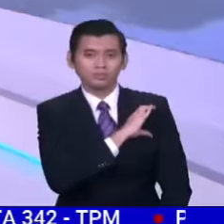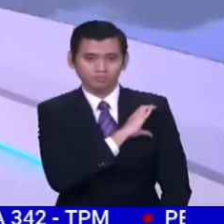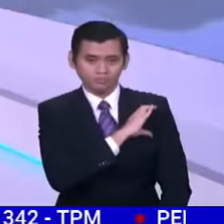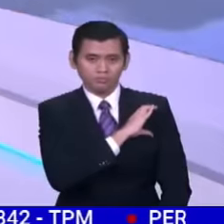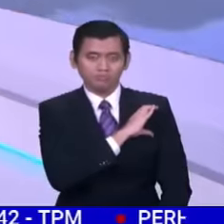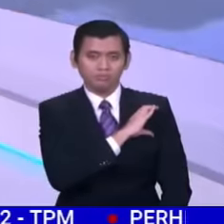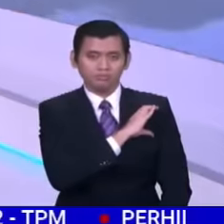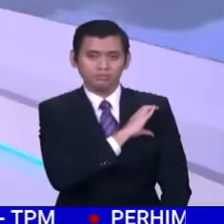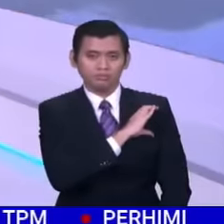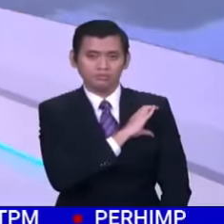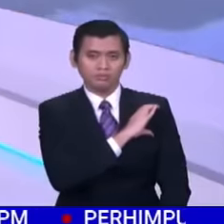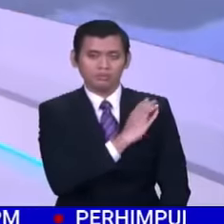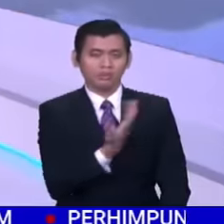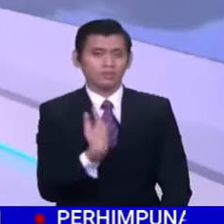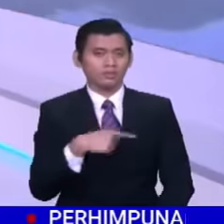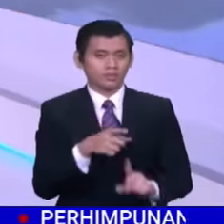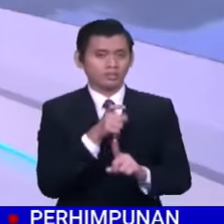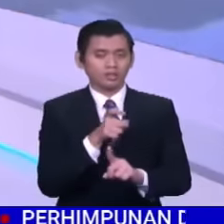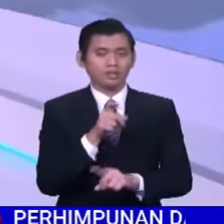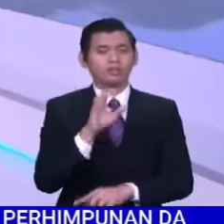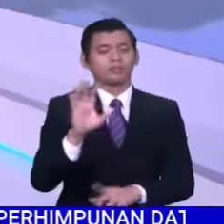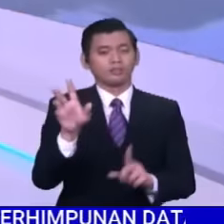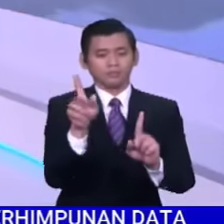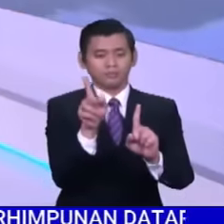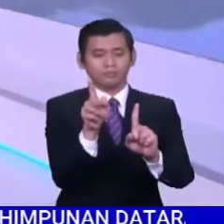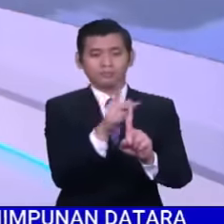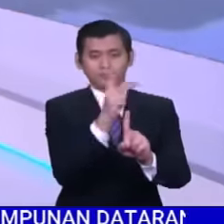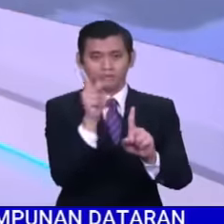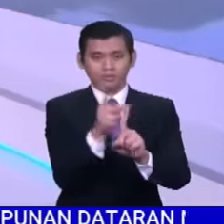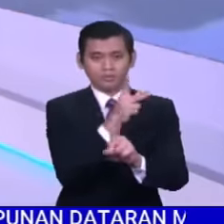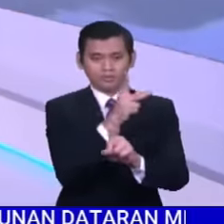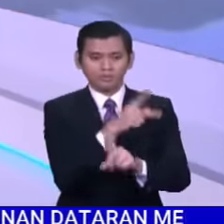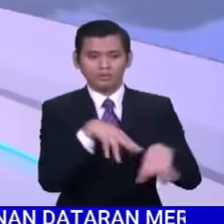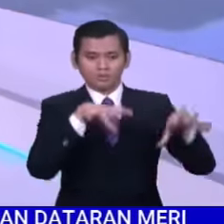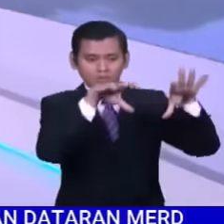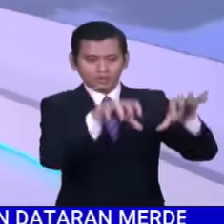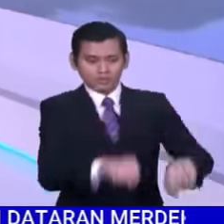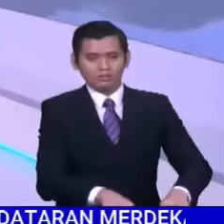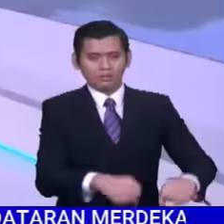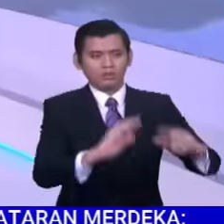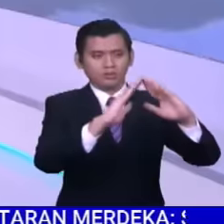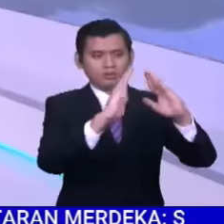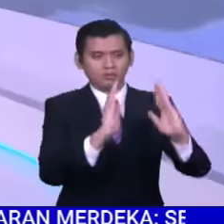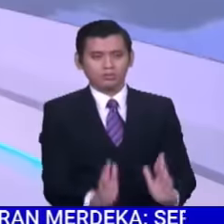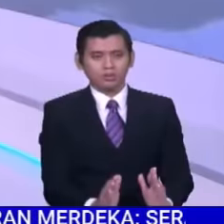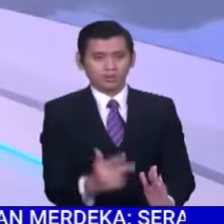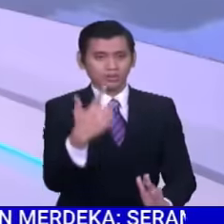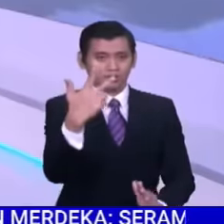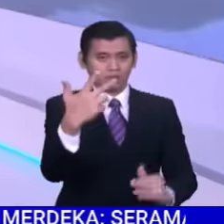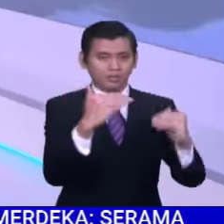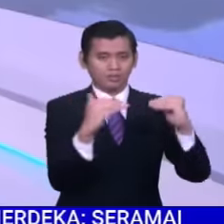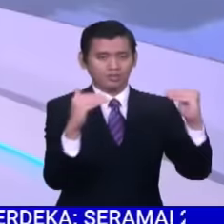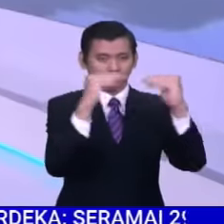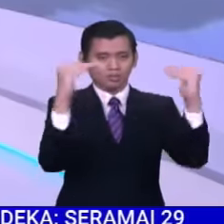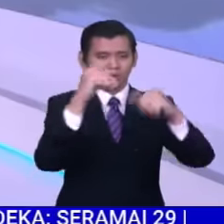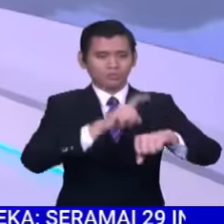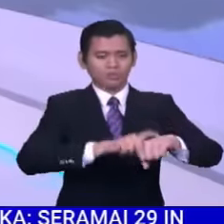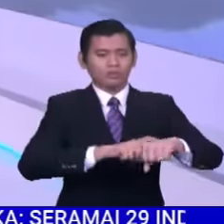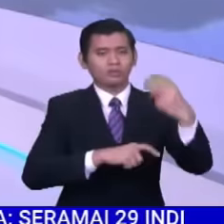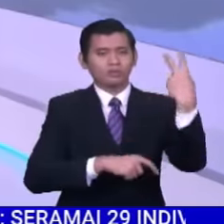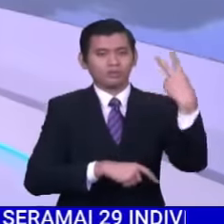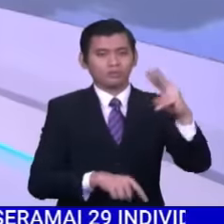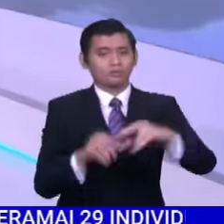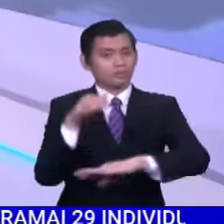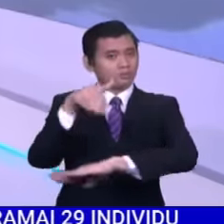dan kongsi gelap di 7 IPK Pulau Pinang menyerbu banglo 3 tingkat itu pada pukul 12.30 tengah